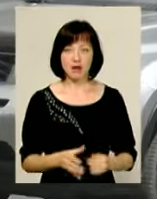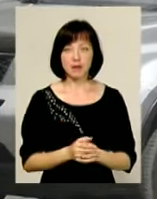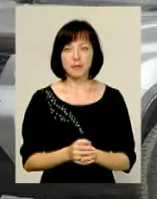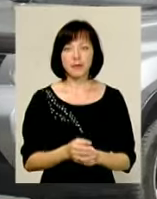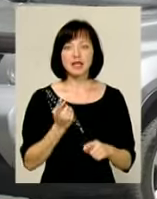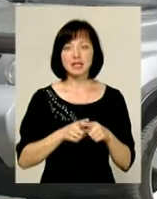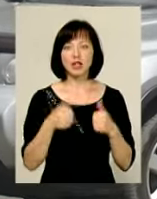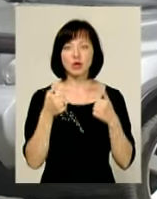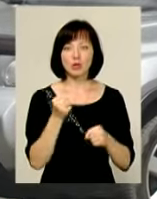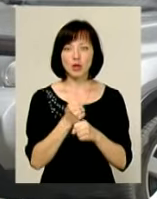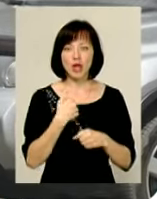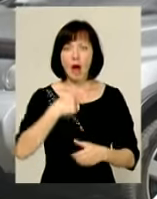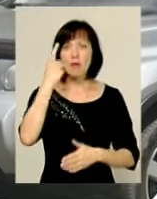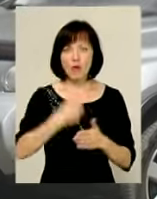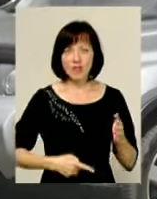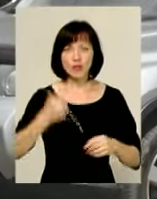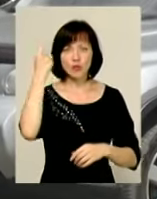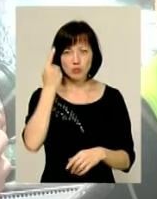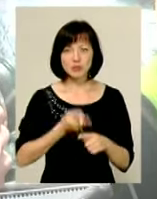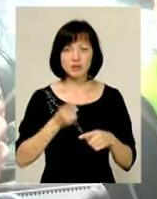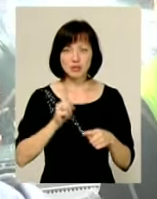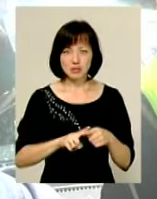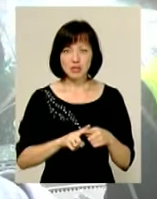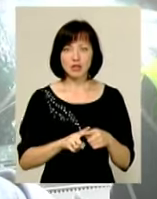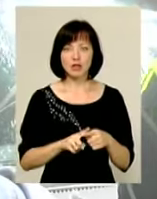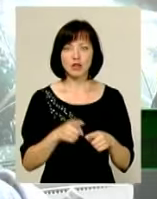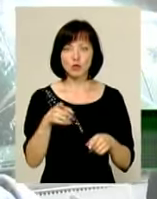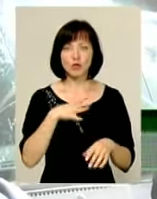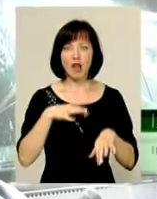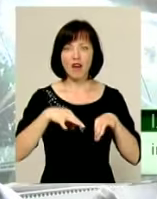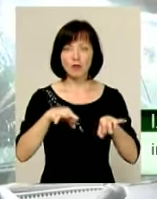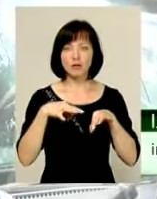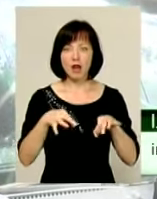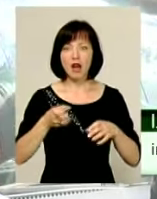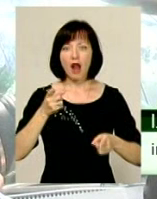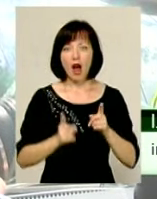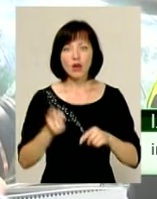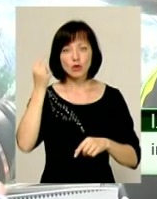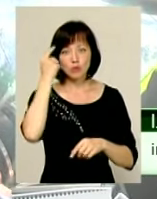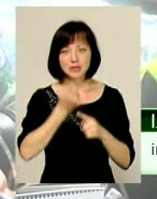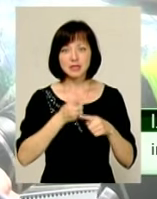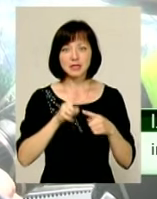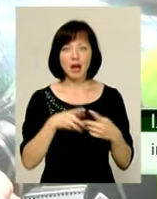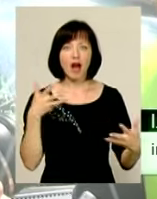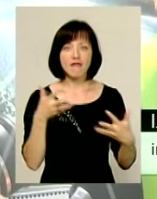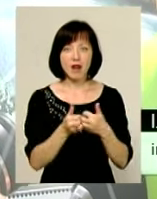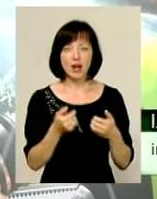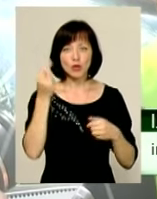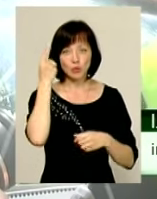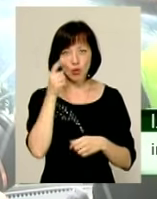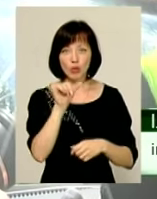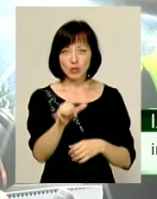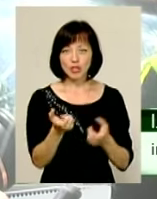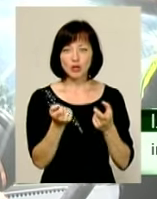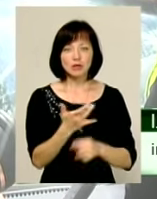хорошо зробили. Що ж я повірила? Думаю, що до частини дійде. Тут приїжджали автомобілісти. Вони реально думали, що це осталося ДТП. Я думаю, в них